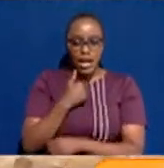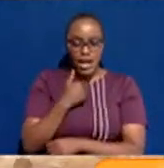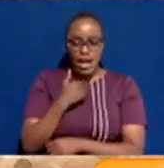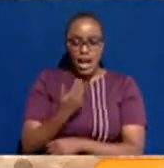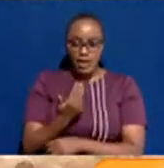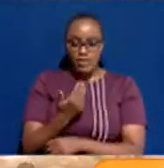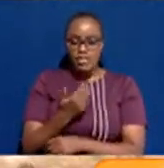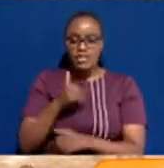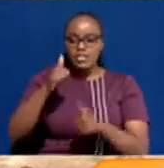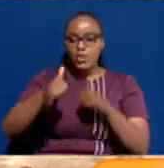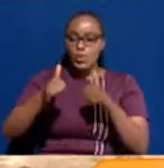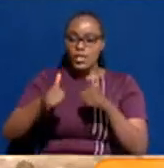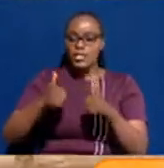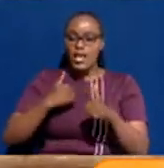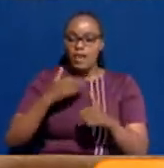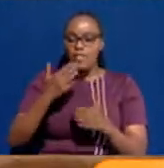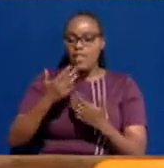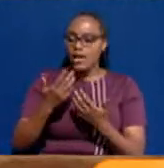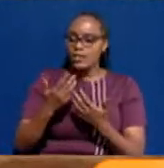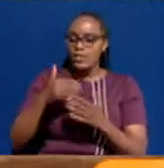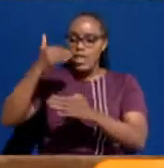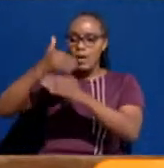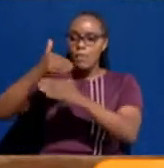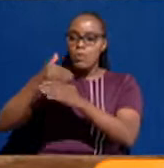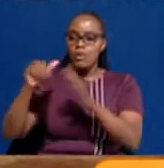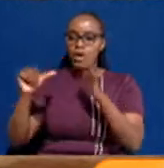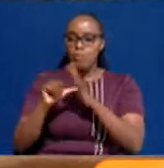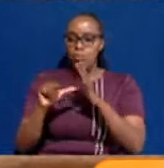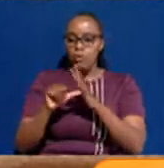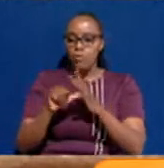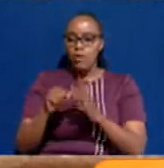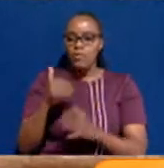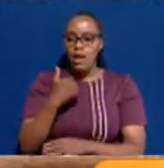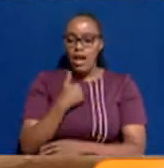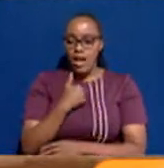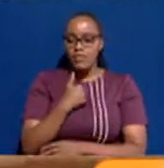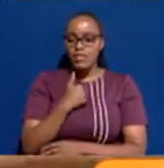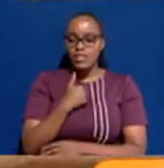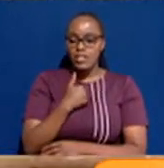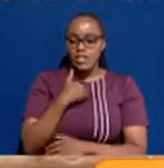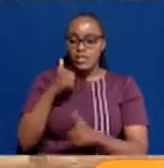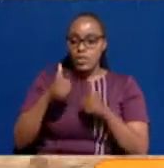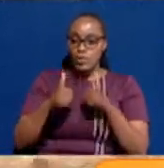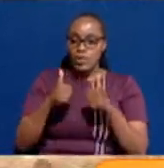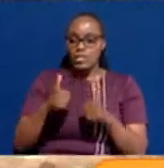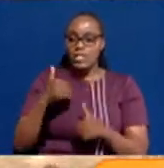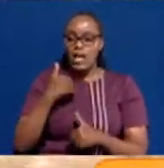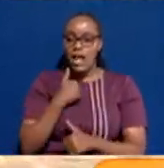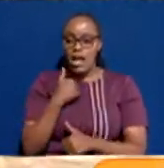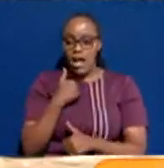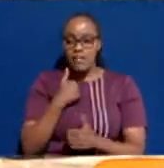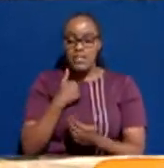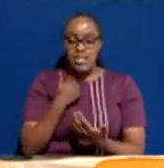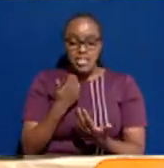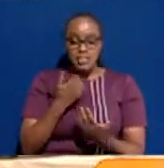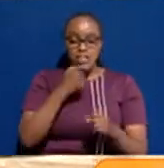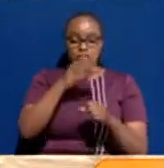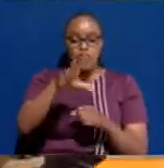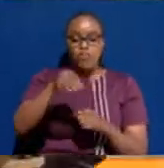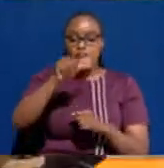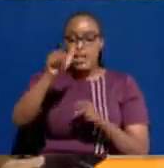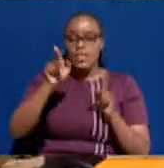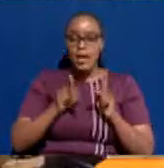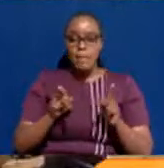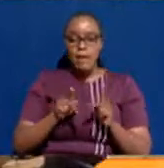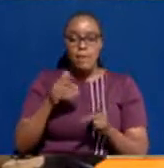delay tuseme pale kwa boda. Kuna zile mbao tunapata locally siku hizi, unakuta watu wengine